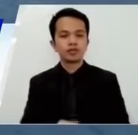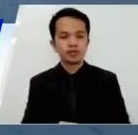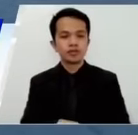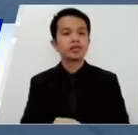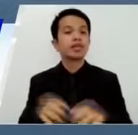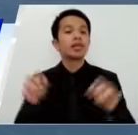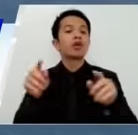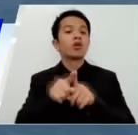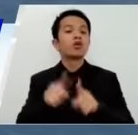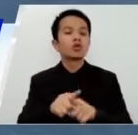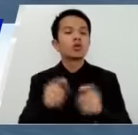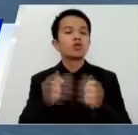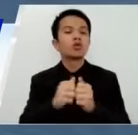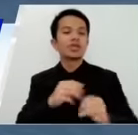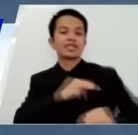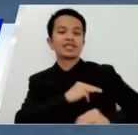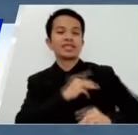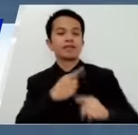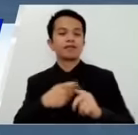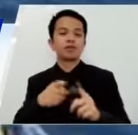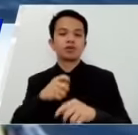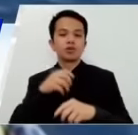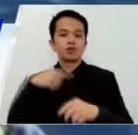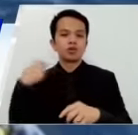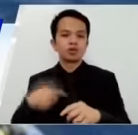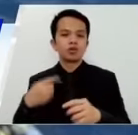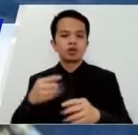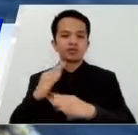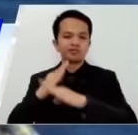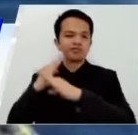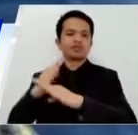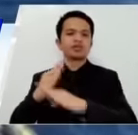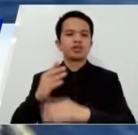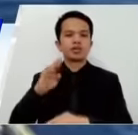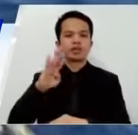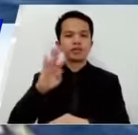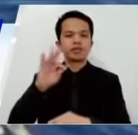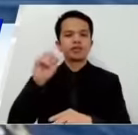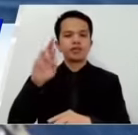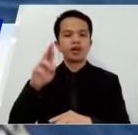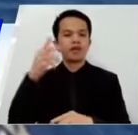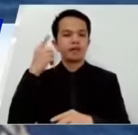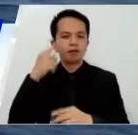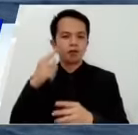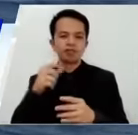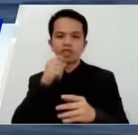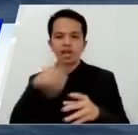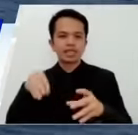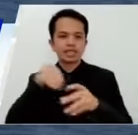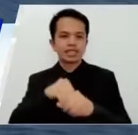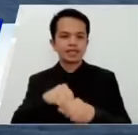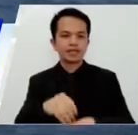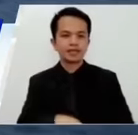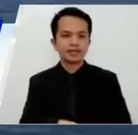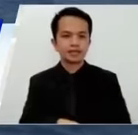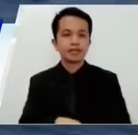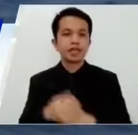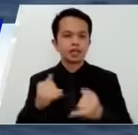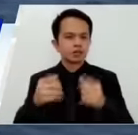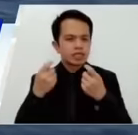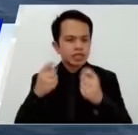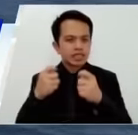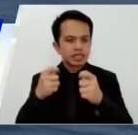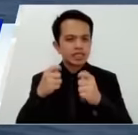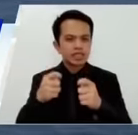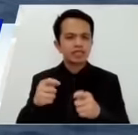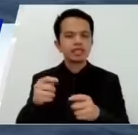fishing militia ng China sa nangharang sa barko ng BFAR para hindi makalapit sa bahura. Sinusubukan pa naming kunan ng